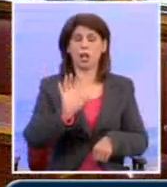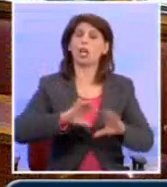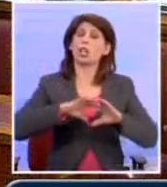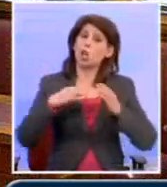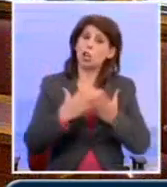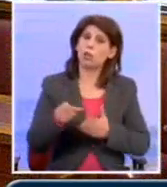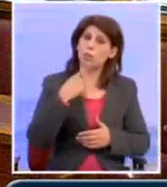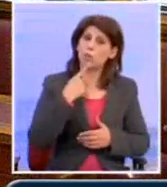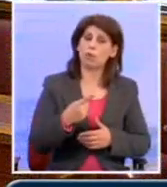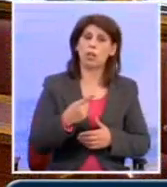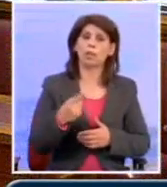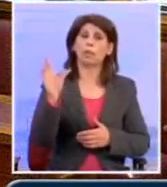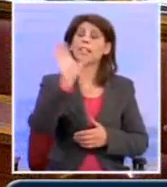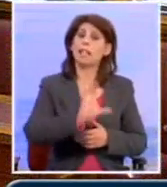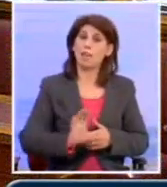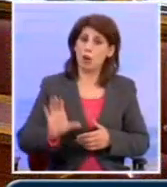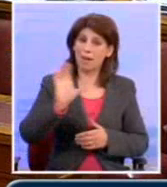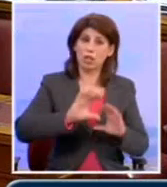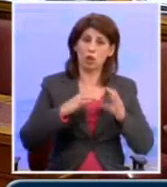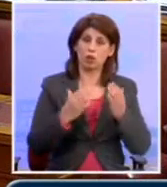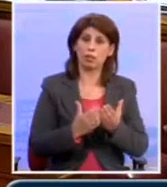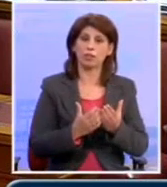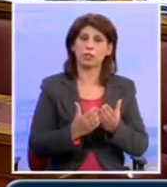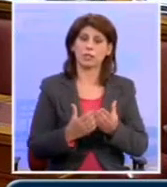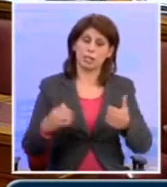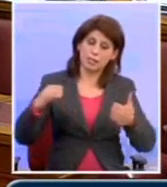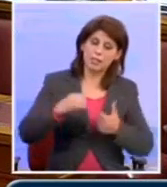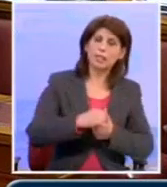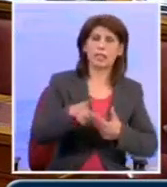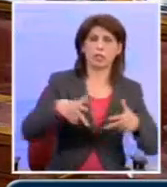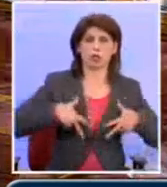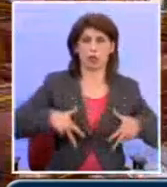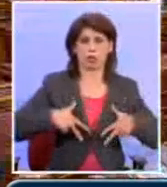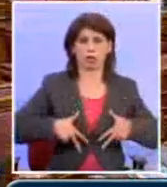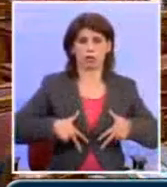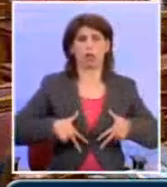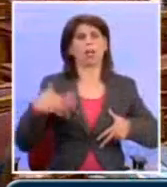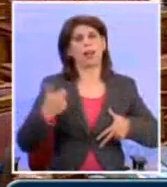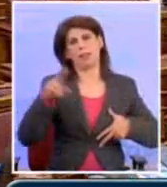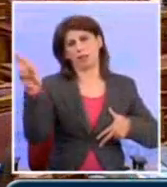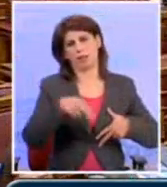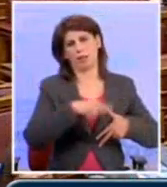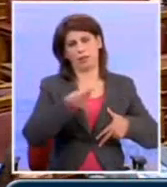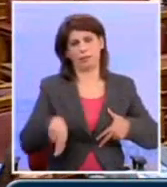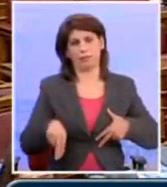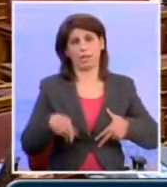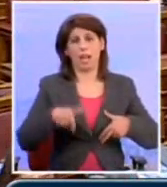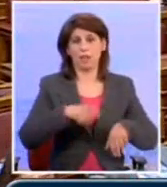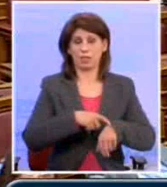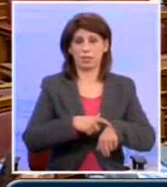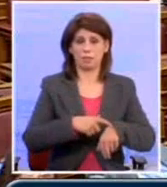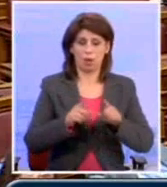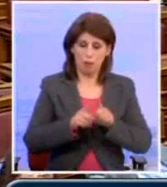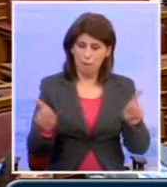ολοκλήρωση που λέγαμε κάτι τότε η ευρωπαϊκή, η σύγκληση των κρατών, έχει καταργηθεί. Αυτή τη στιγμή έχουμε